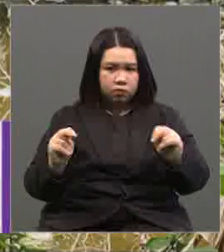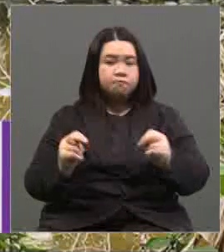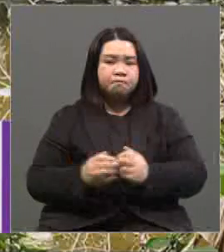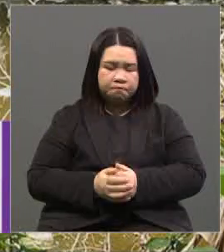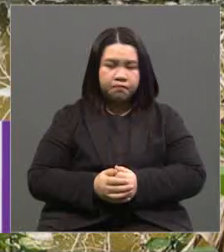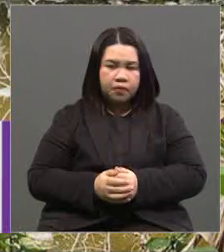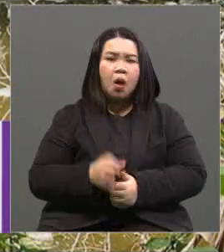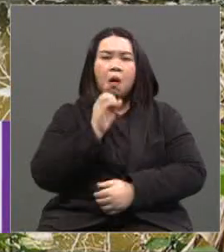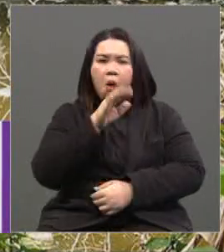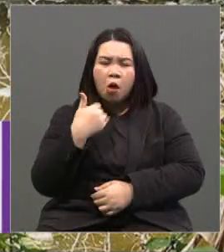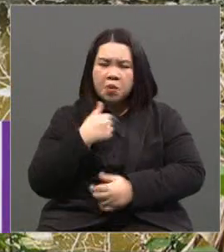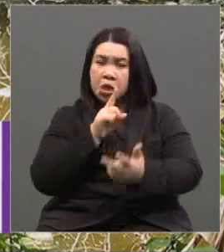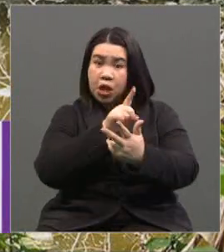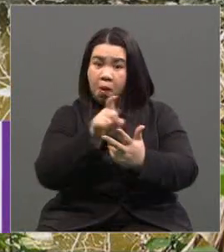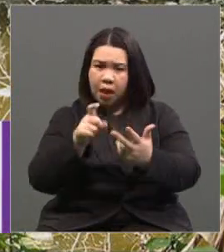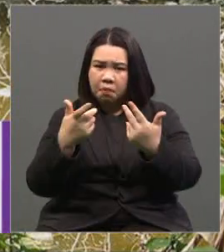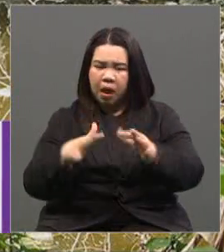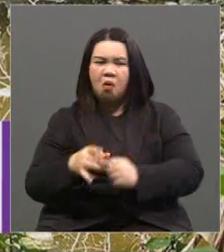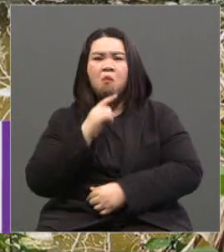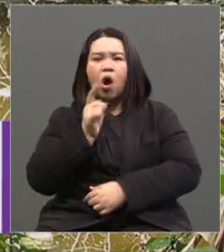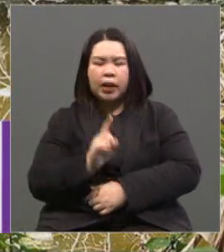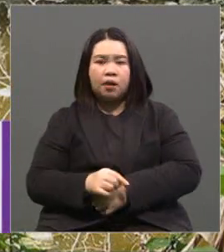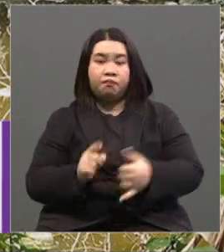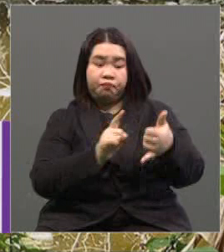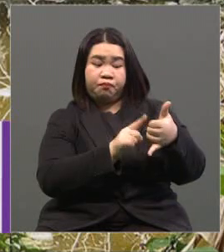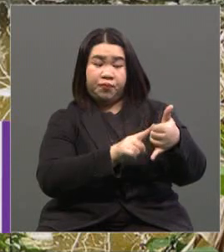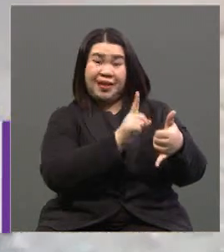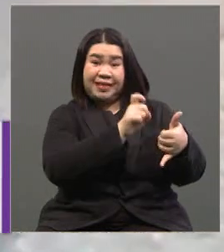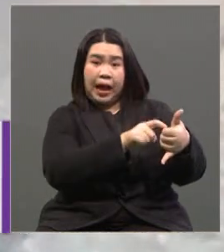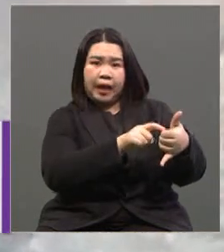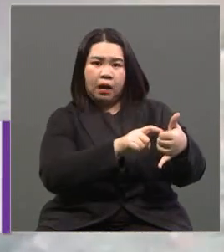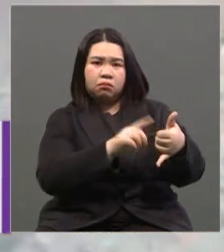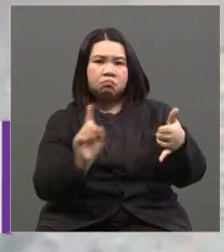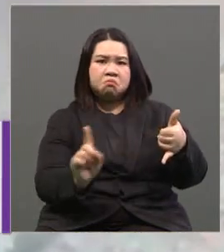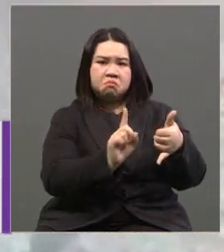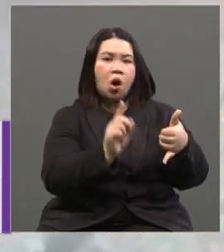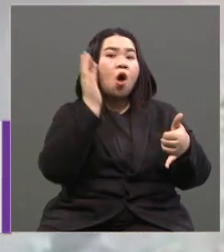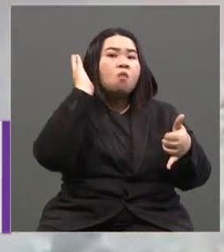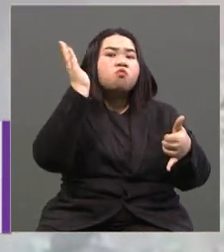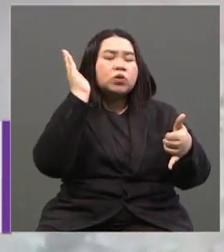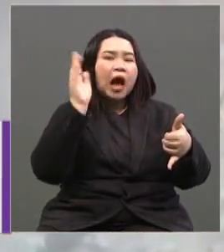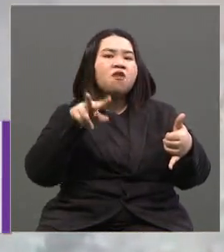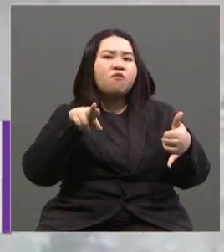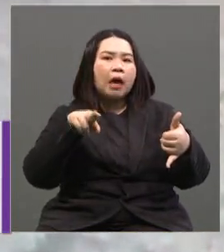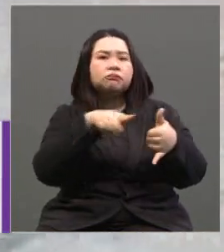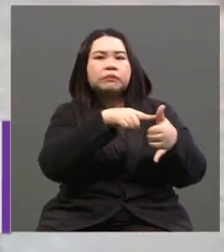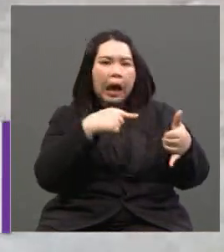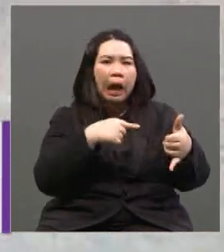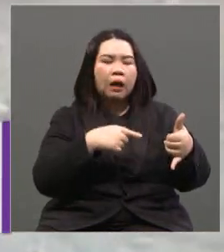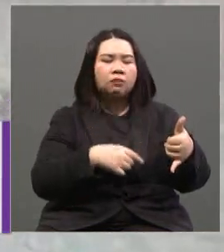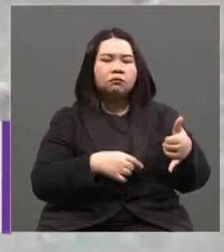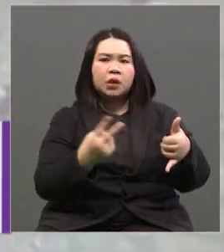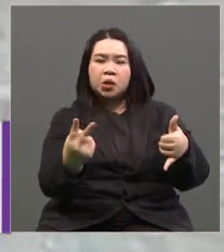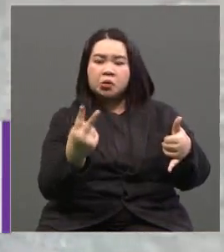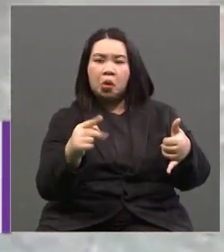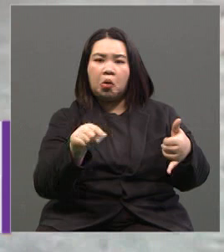ท่านบอกว่าการสอบสวนเนี่ยเจอว่าเพื่อนชายของสาวผู้เสียชีวิตเป็นคนลงมือก่อเหตุฆ่าเธอโดยมีเพื่อนชาวจีน